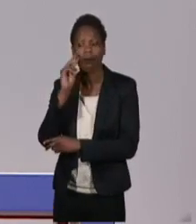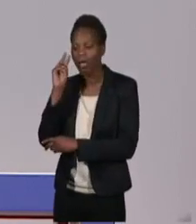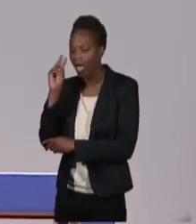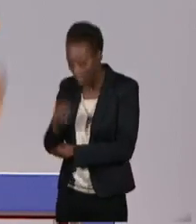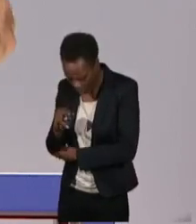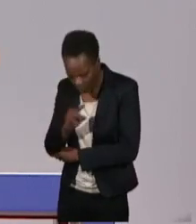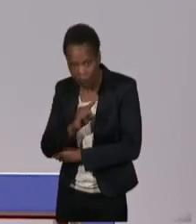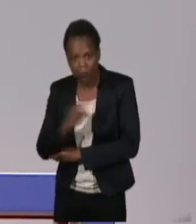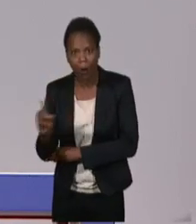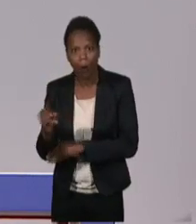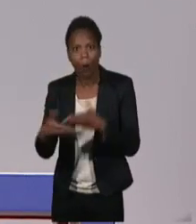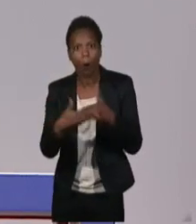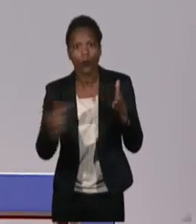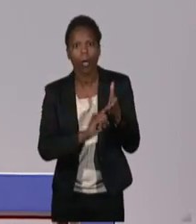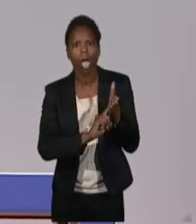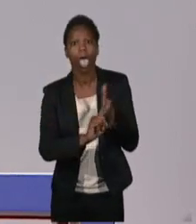ne rase les murs.